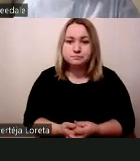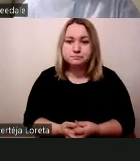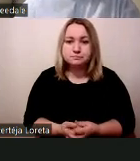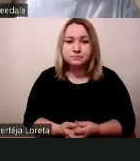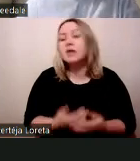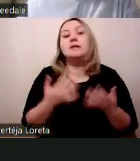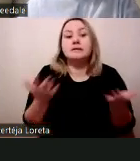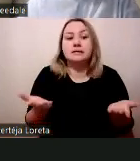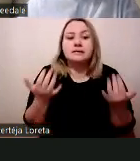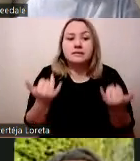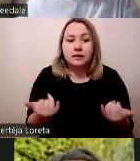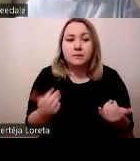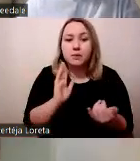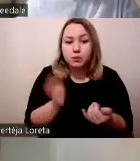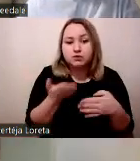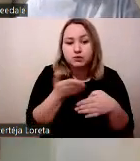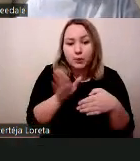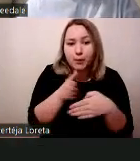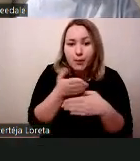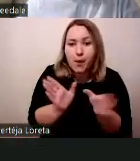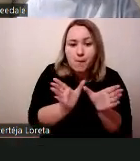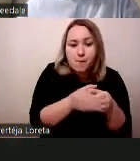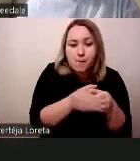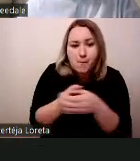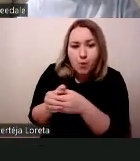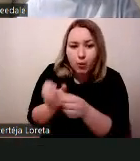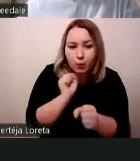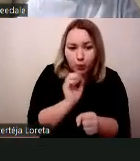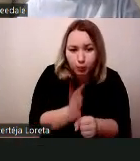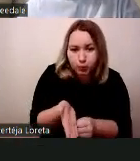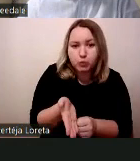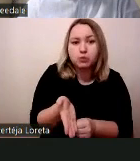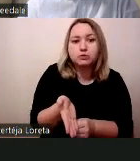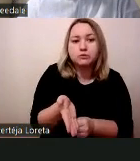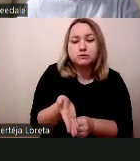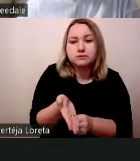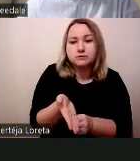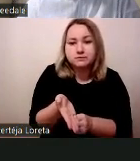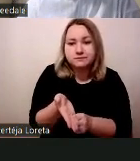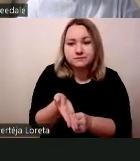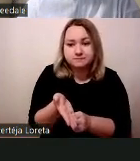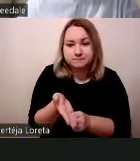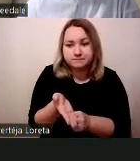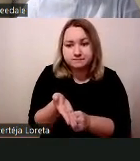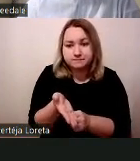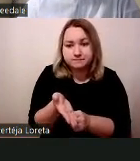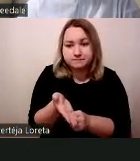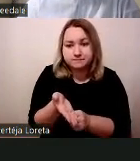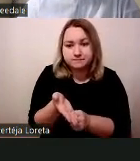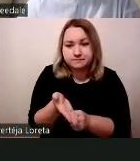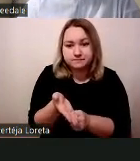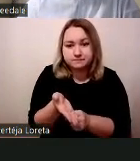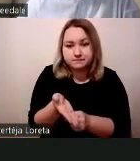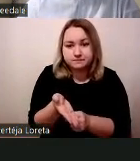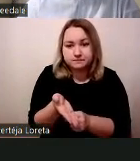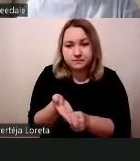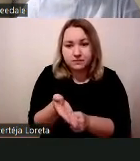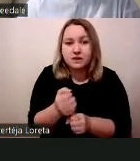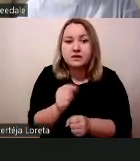taigi, skirstomės dabar į mažesnės grupelės. Liza, tik tai vienas